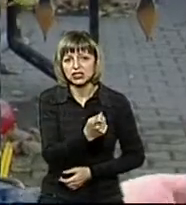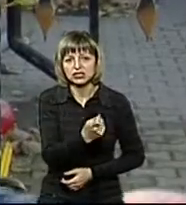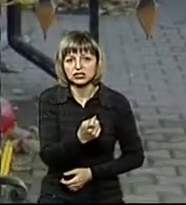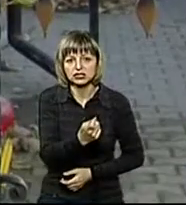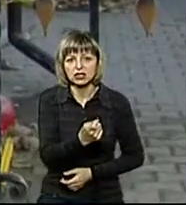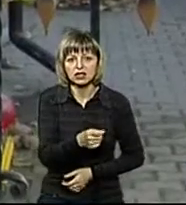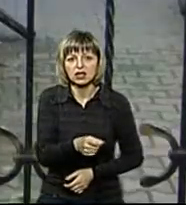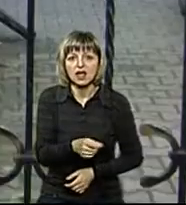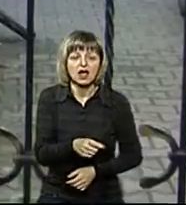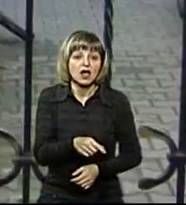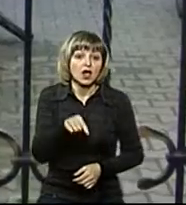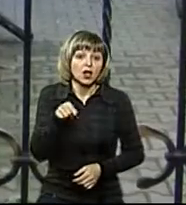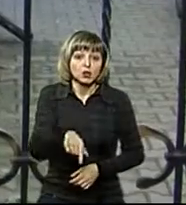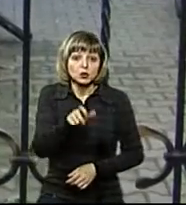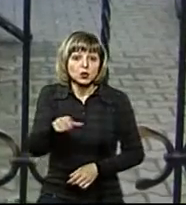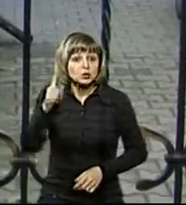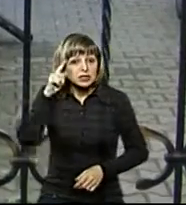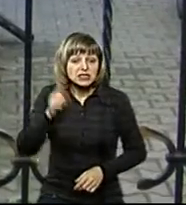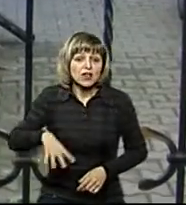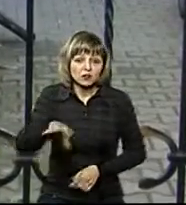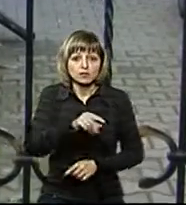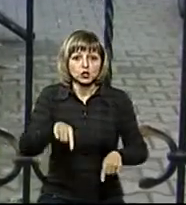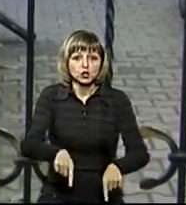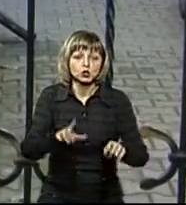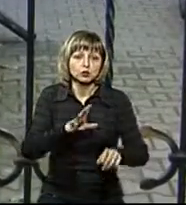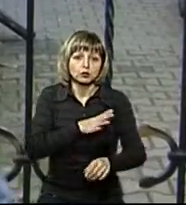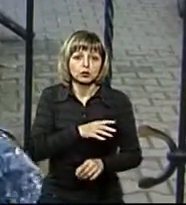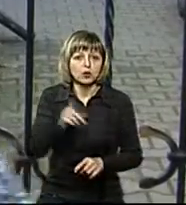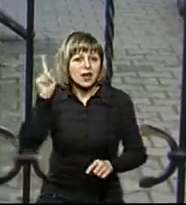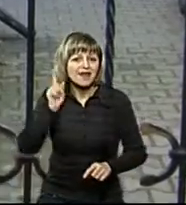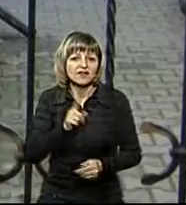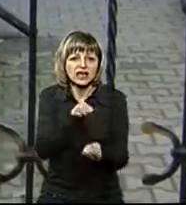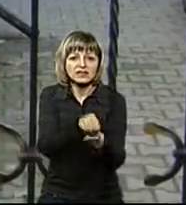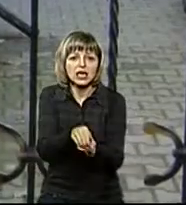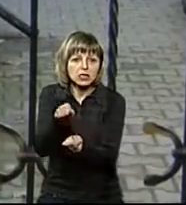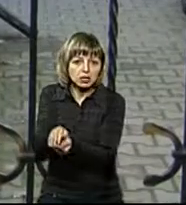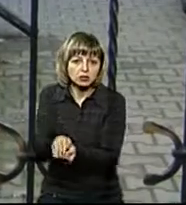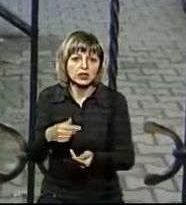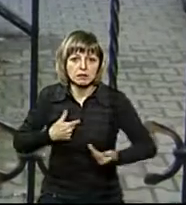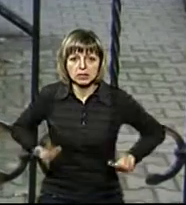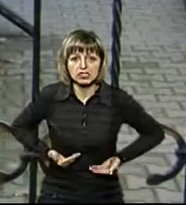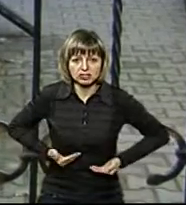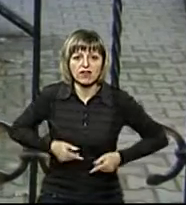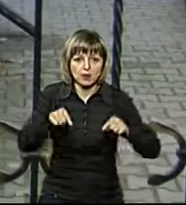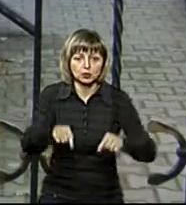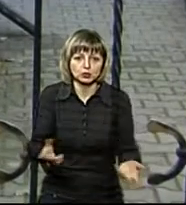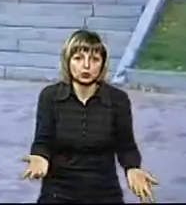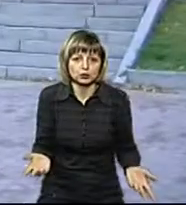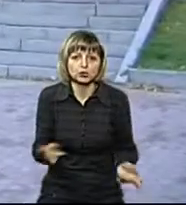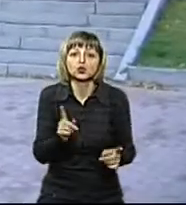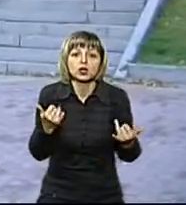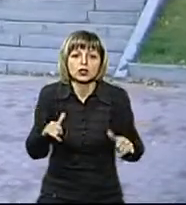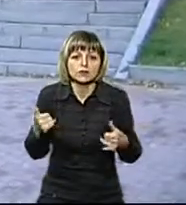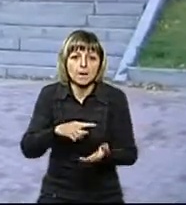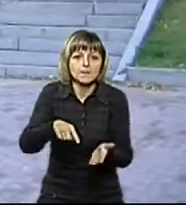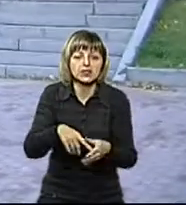Тут ні для кого воно не дивина, якщо всі знають, що то єврейське кладовище. І ми живемо тут на тому кладовищі. Ну, так що ж.